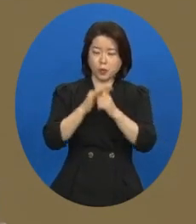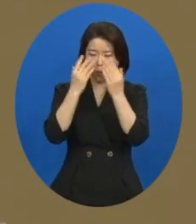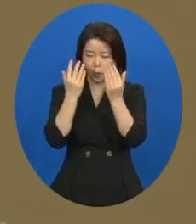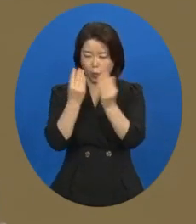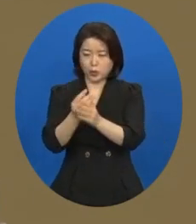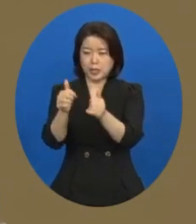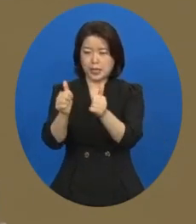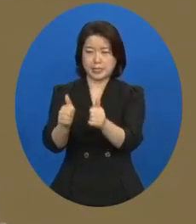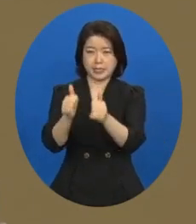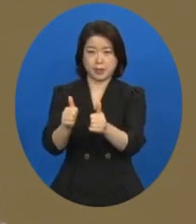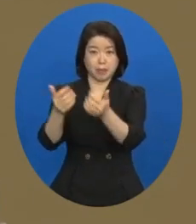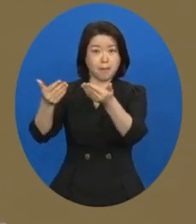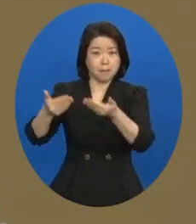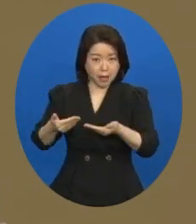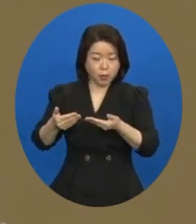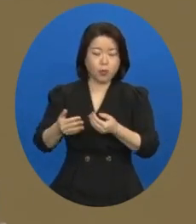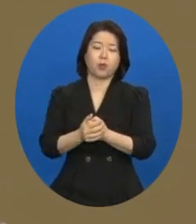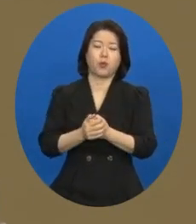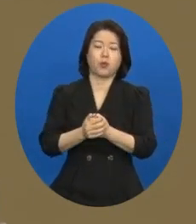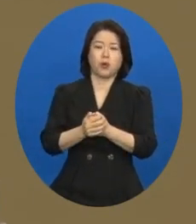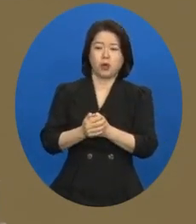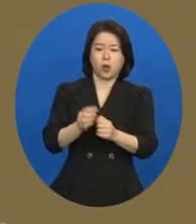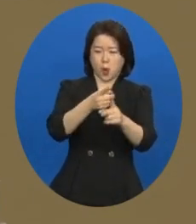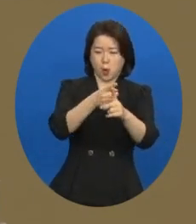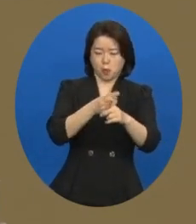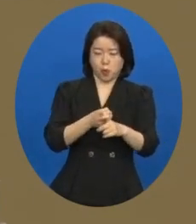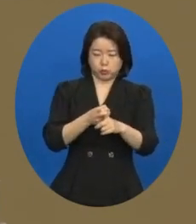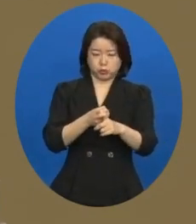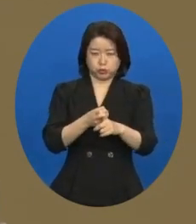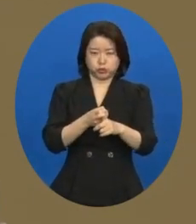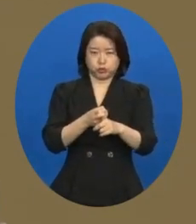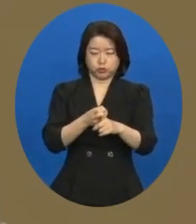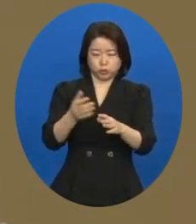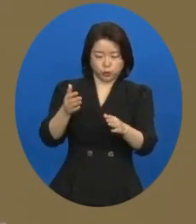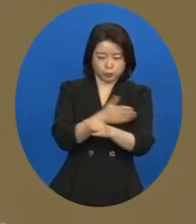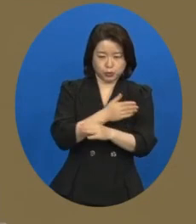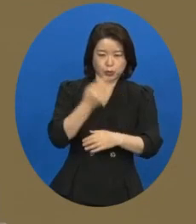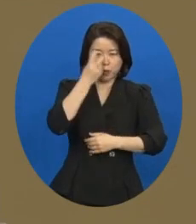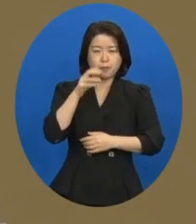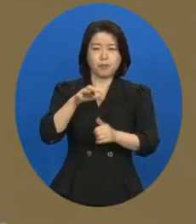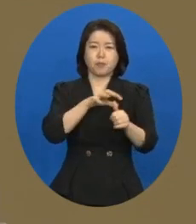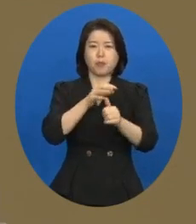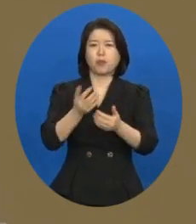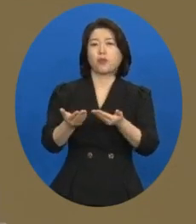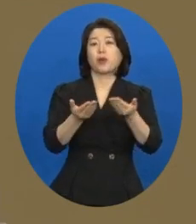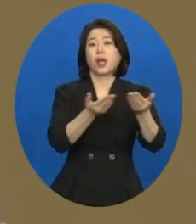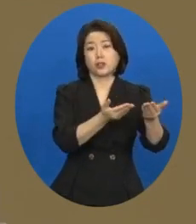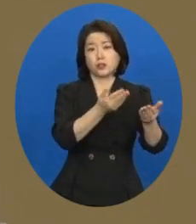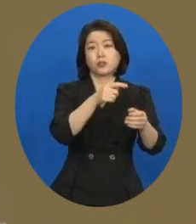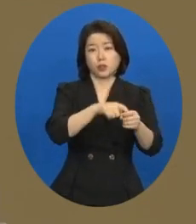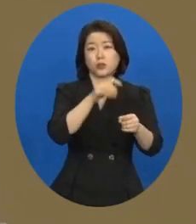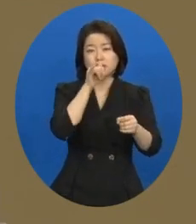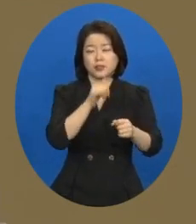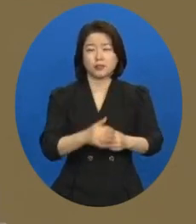재판을 받고, 그리고 복수의 손에서 그가 보호를 받게 하시는 거죠.